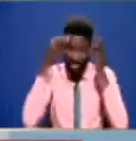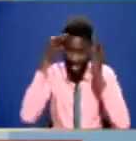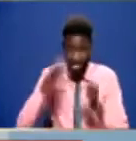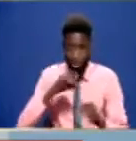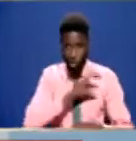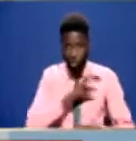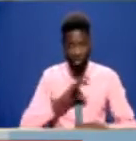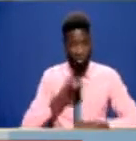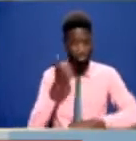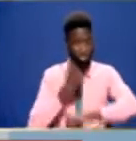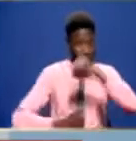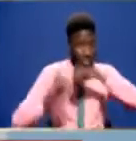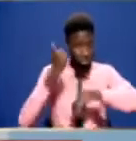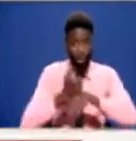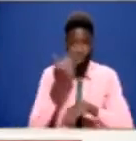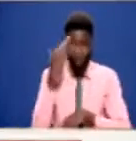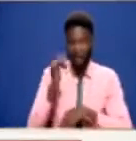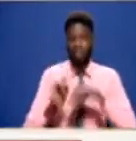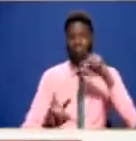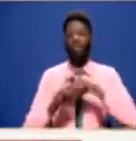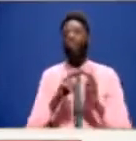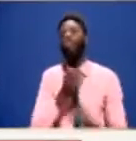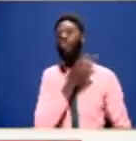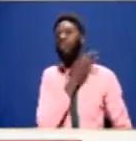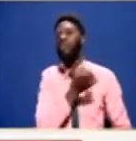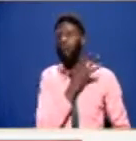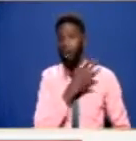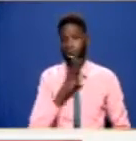kwa wanamichezo wa kike.